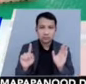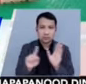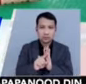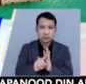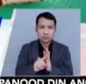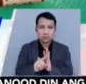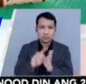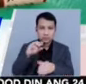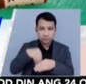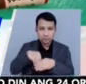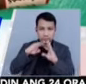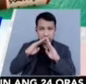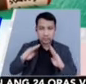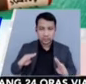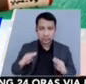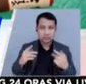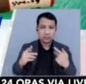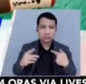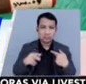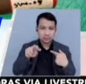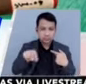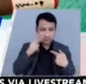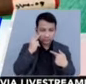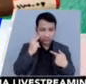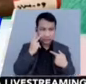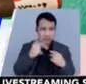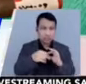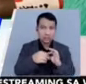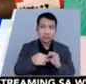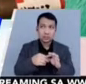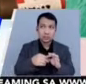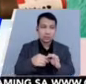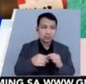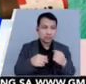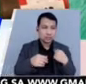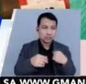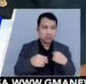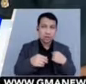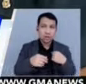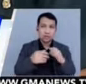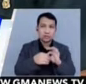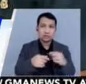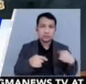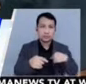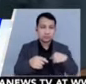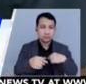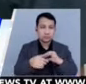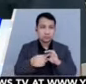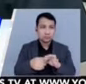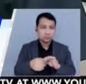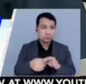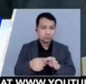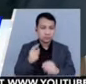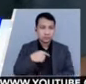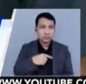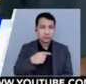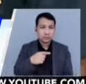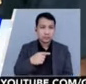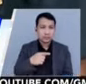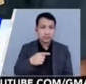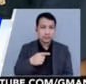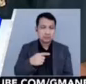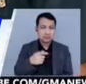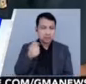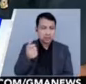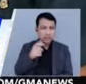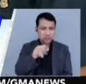ito, tumambad ang mga sangkap sa paggawa ng pampasabog gaya ng ammonium nitrate. Ammonium nitrate is a precursor. Ito yung mga ingredient